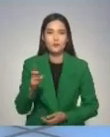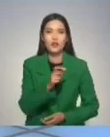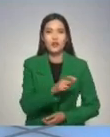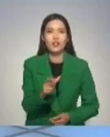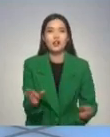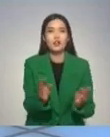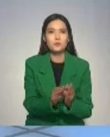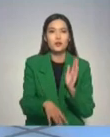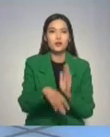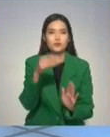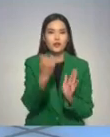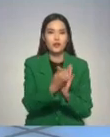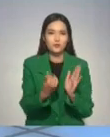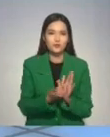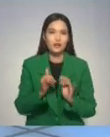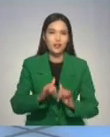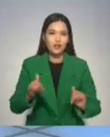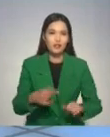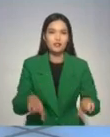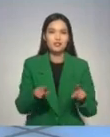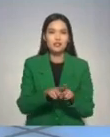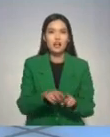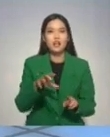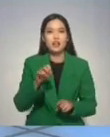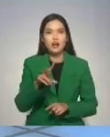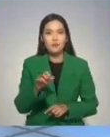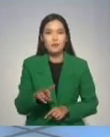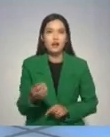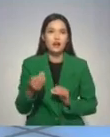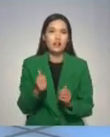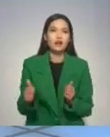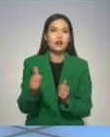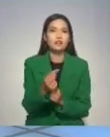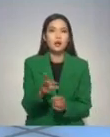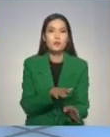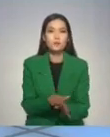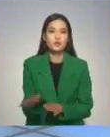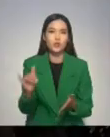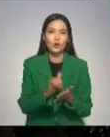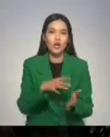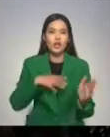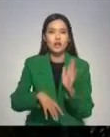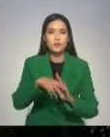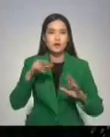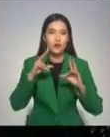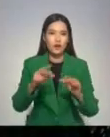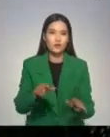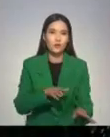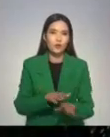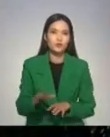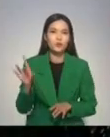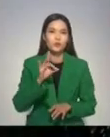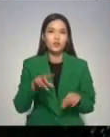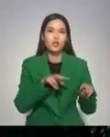халықпен бірге сайлау алды бағдарламасын жүзеге асыру бойынша аманаттықтардың алдына бірқатар міндет қойды. Сайлау алды уәделердің орындалуына